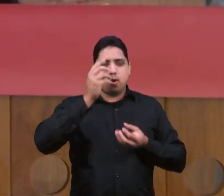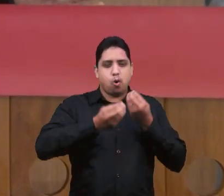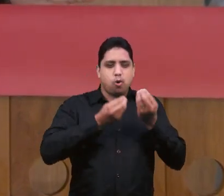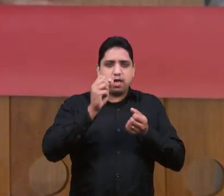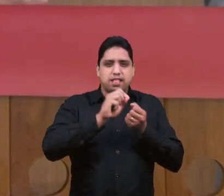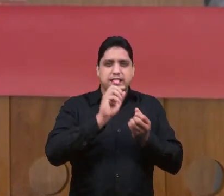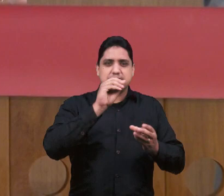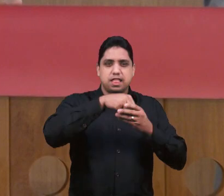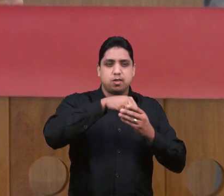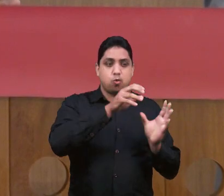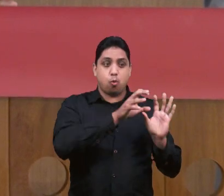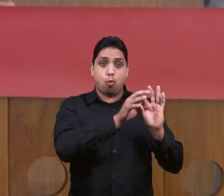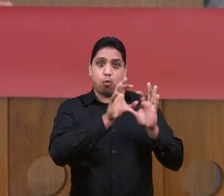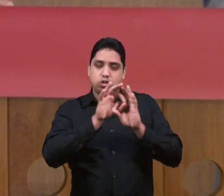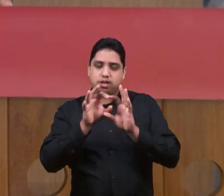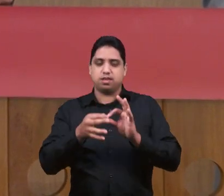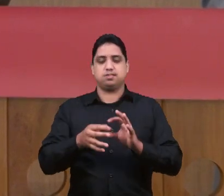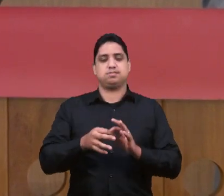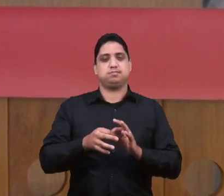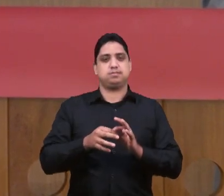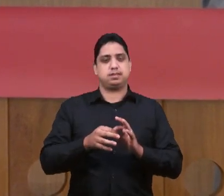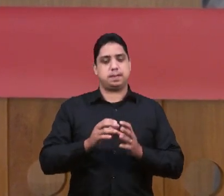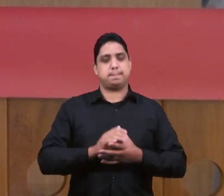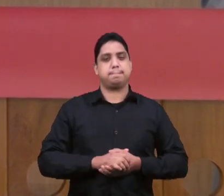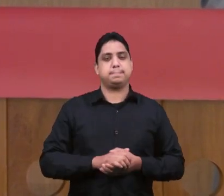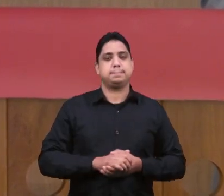dans un contexte